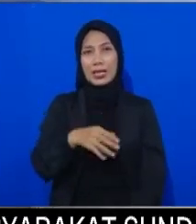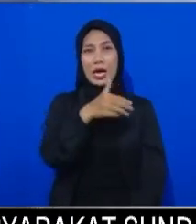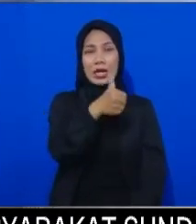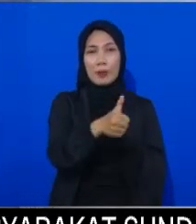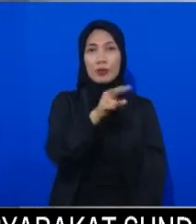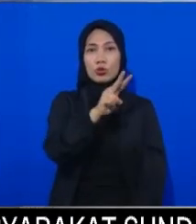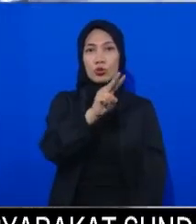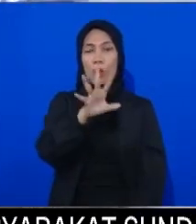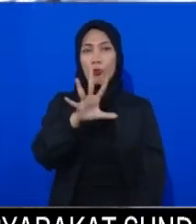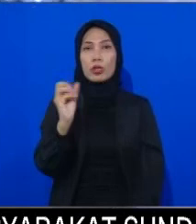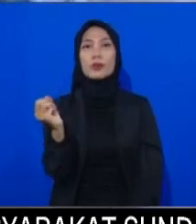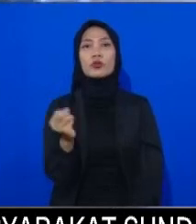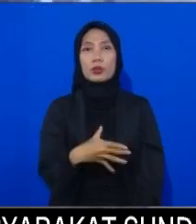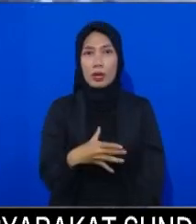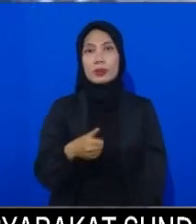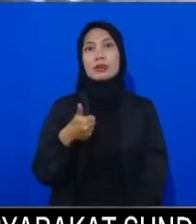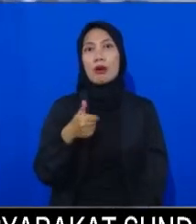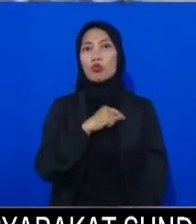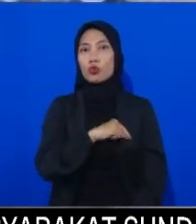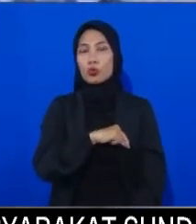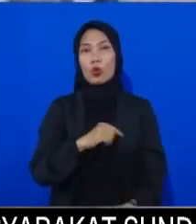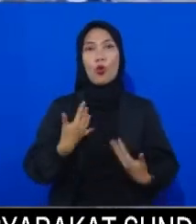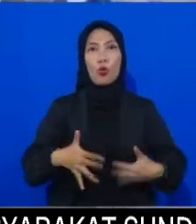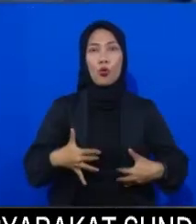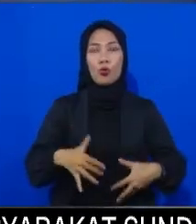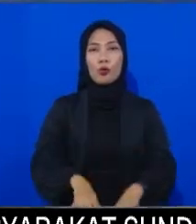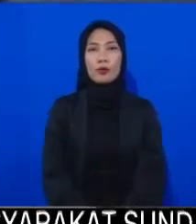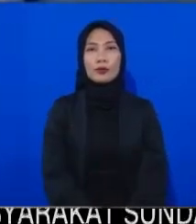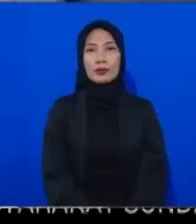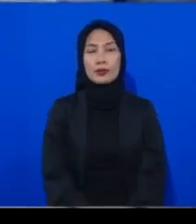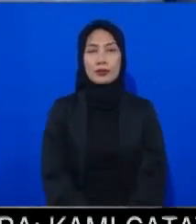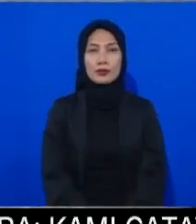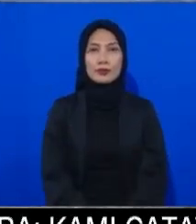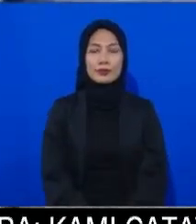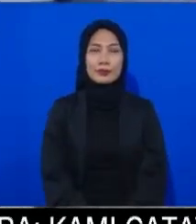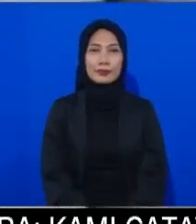625 juta rupiah tim liputan Indonesia